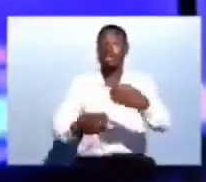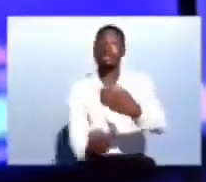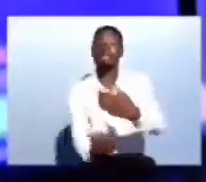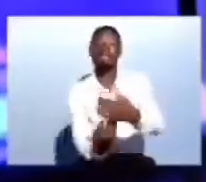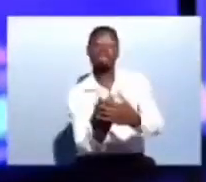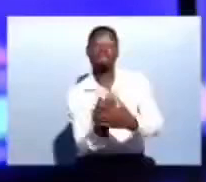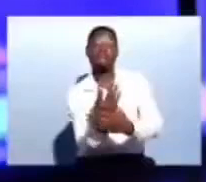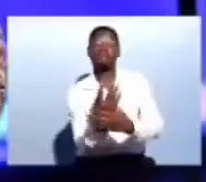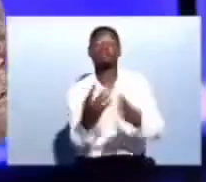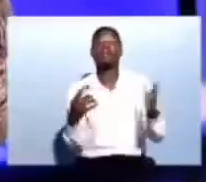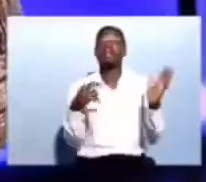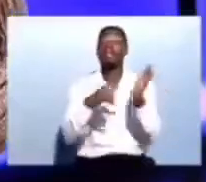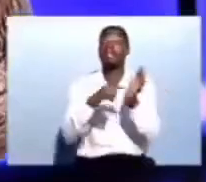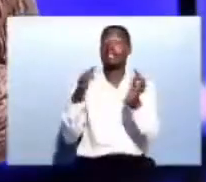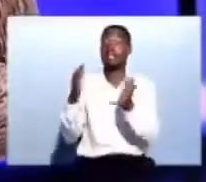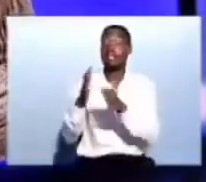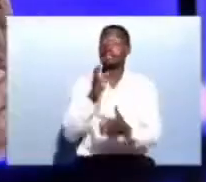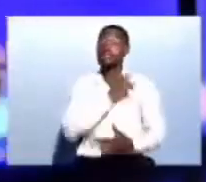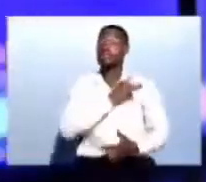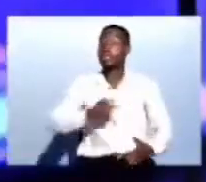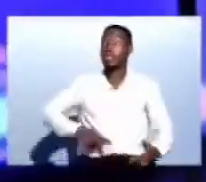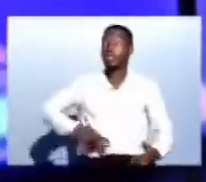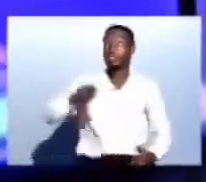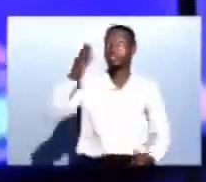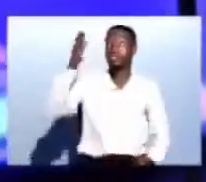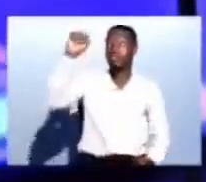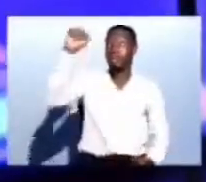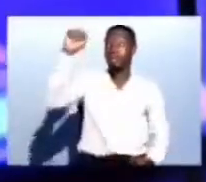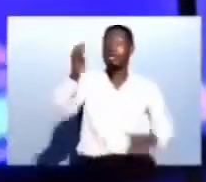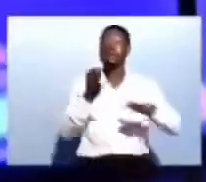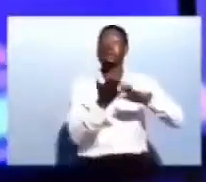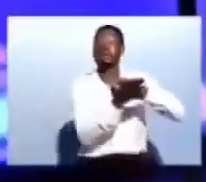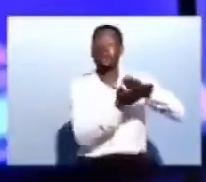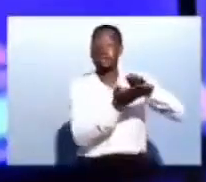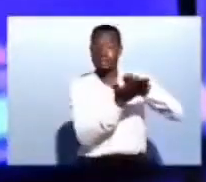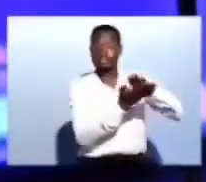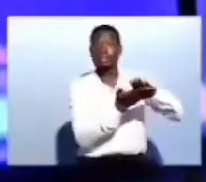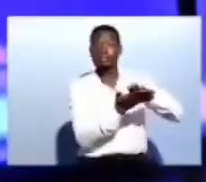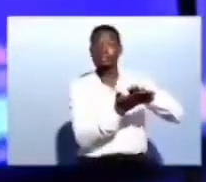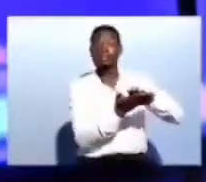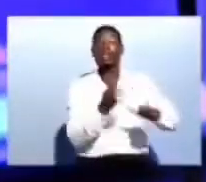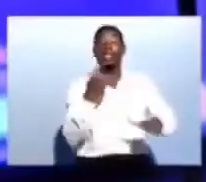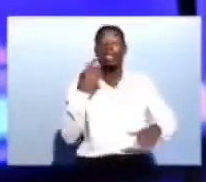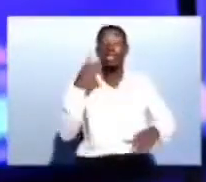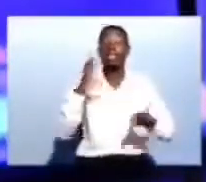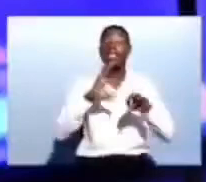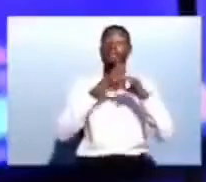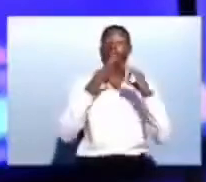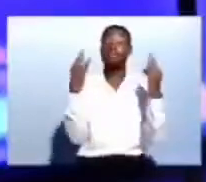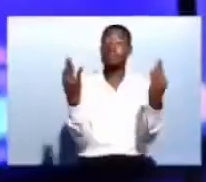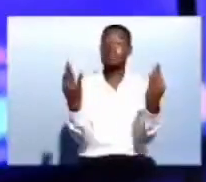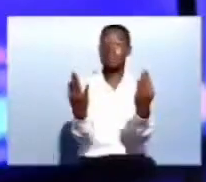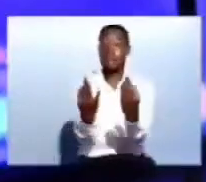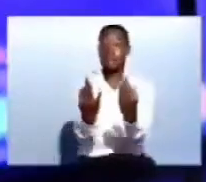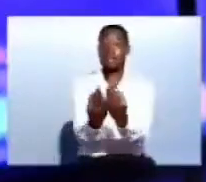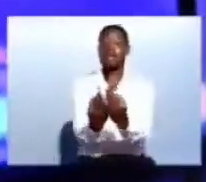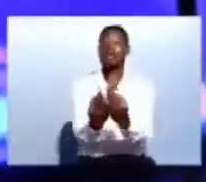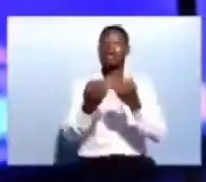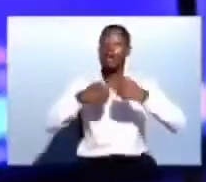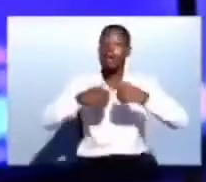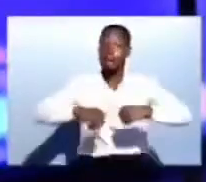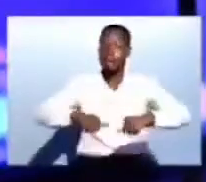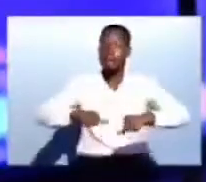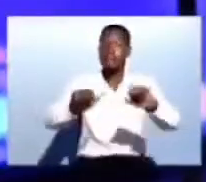Kristo, yeye ndiye msingi. Yeye ndiyo mzizi wa kila familia. Kwamba kila familia